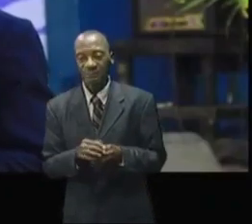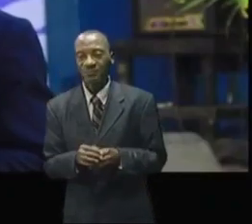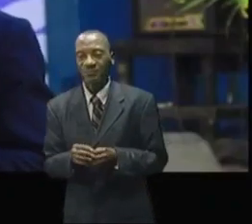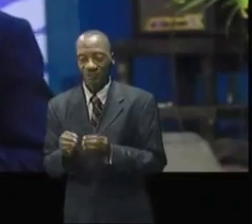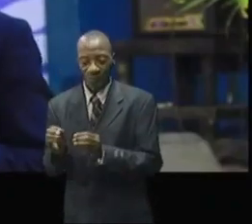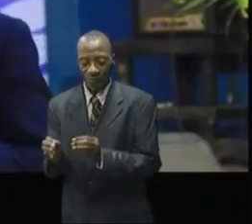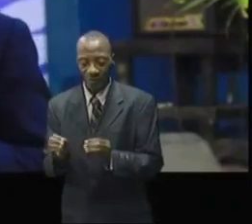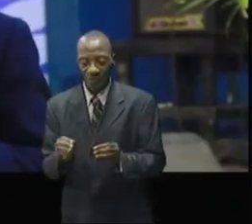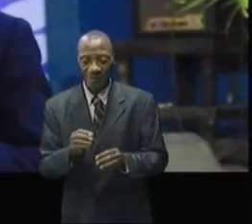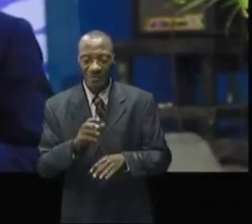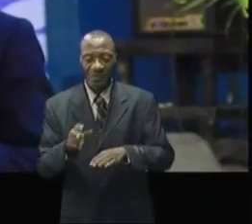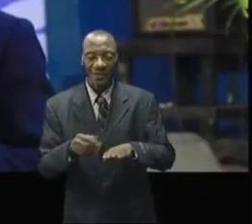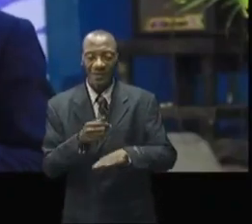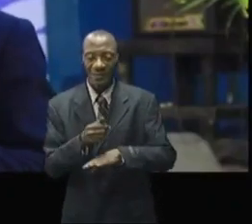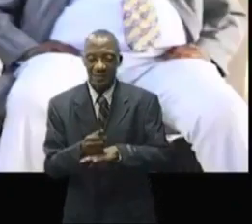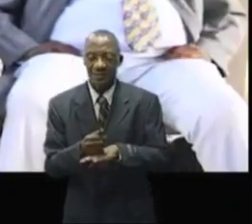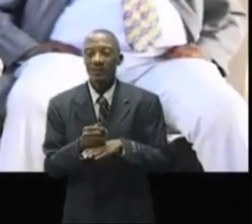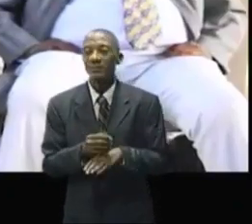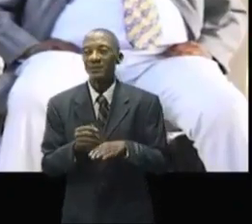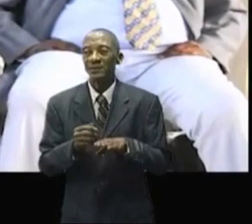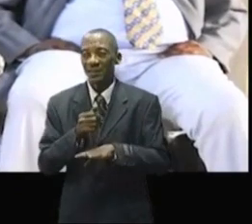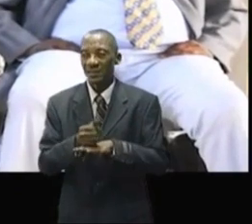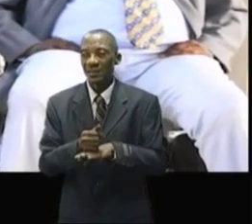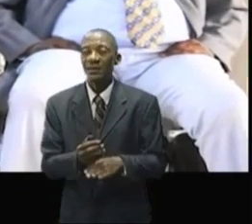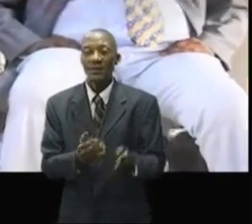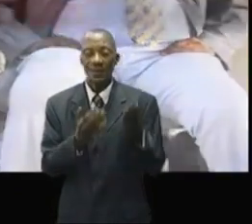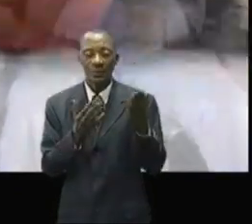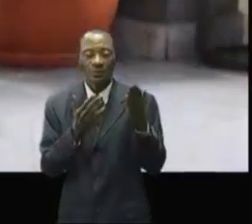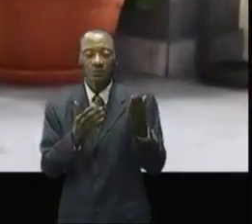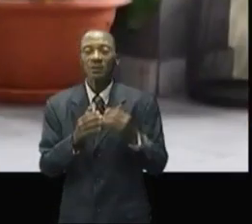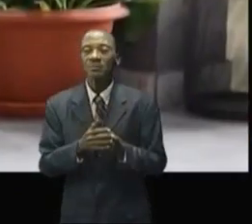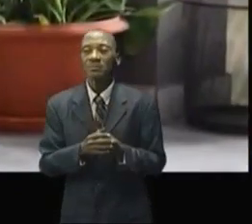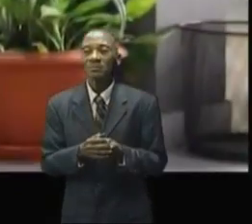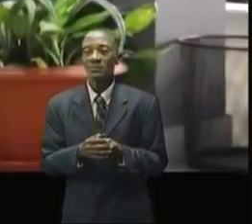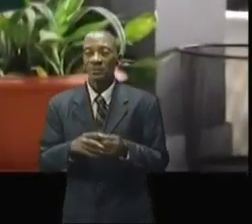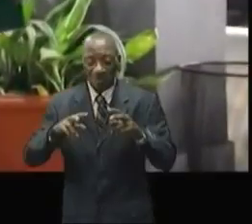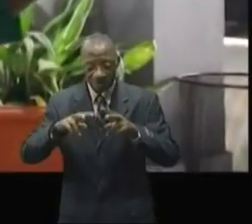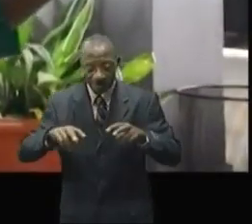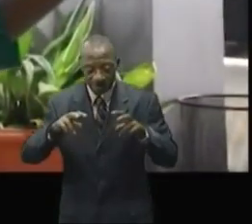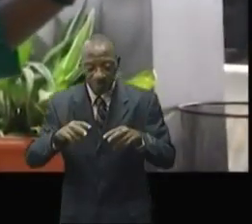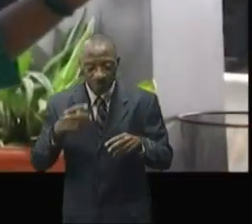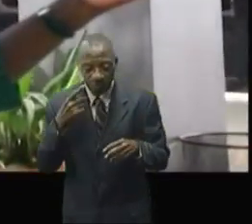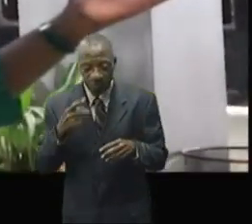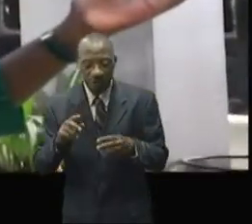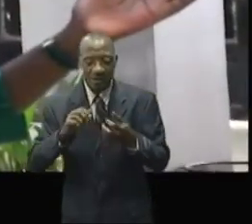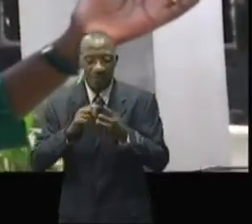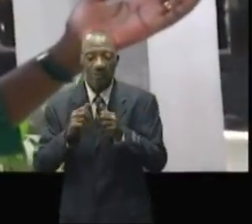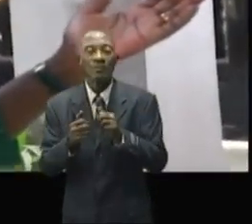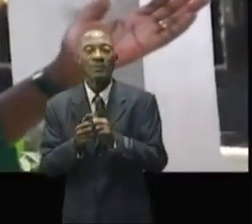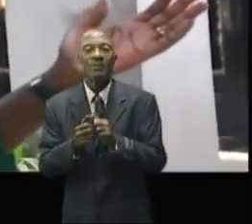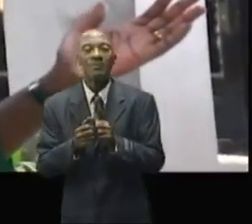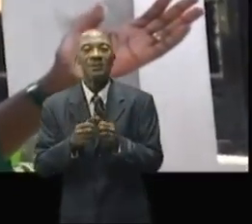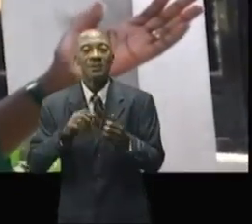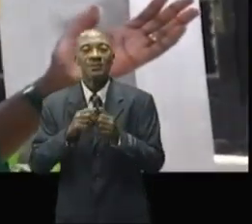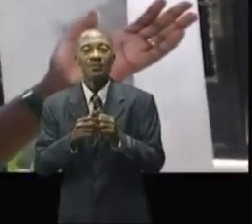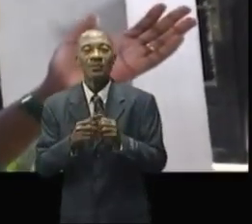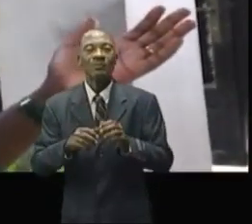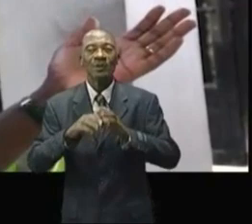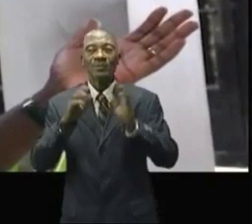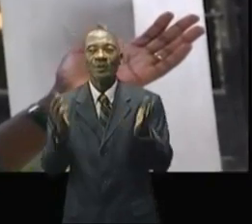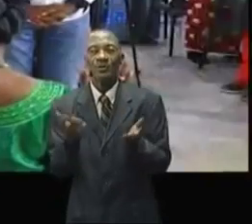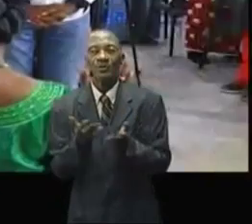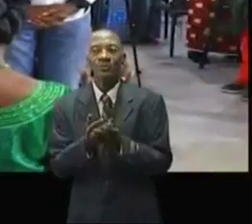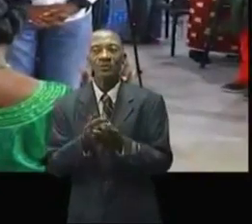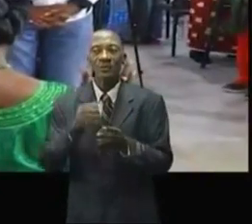donc que les brebis y adhèrent. Nos forces armées sont au front certes, mais il faut les encourager en s'agenouillant et en